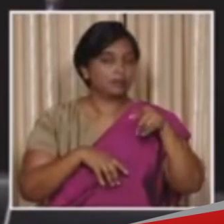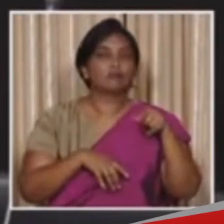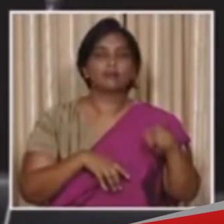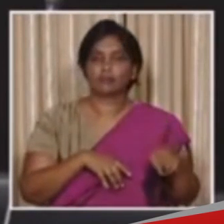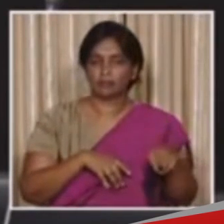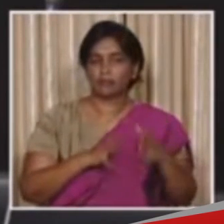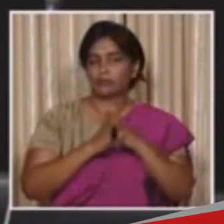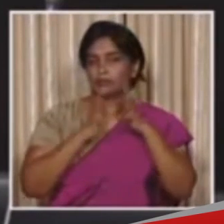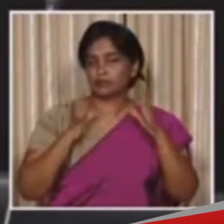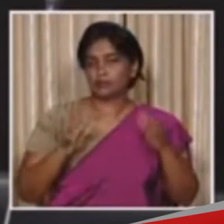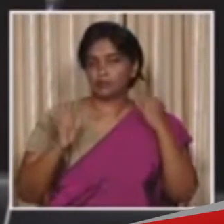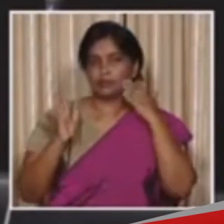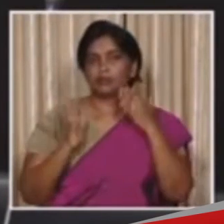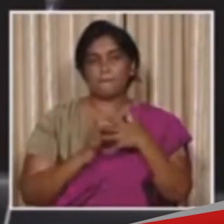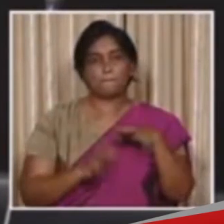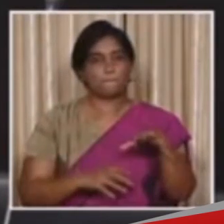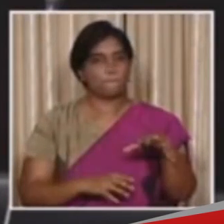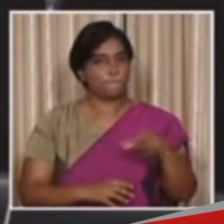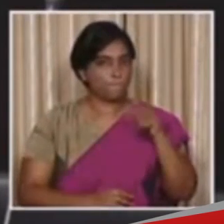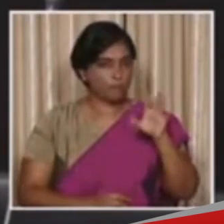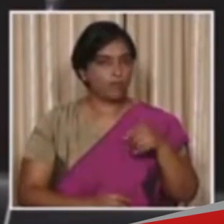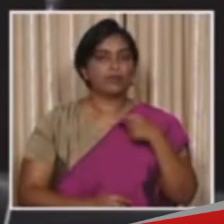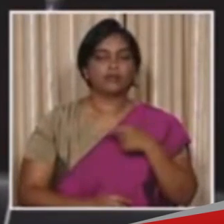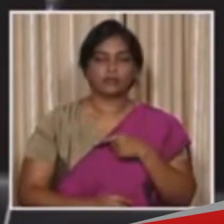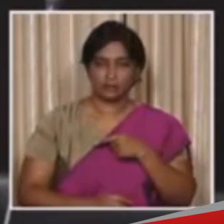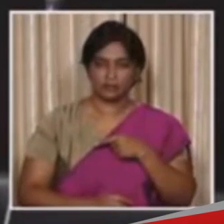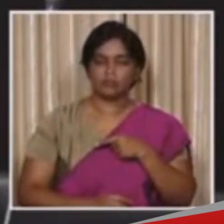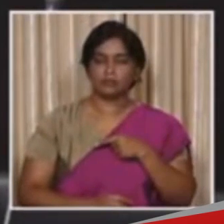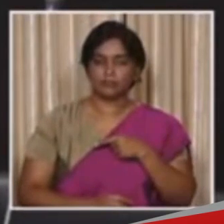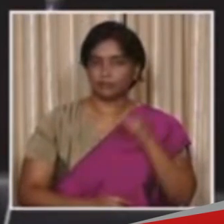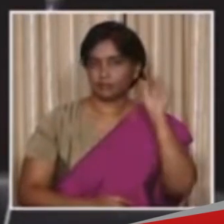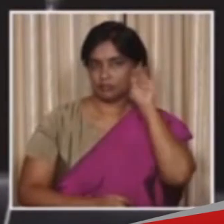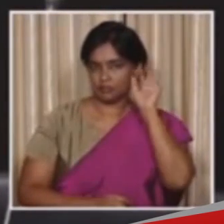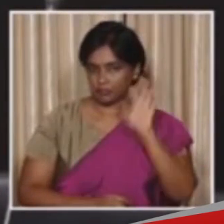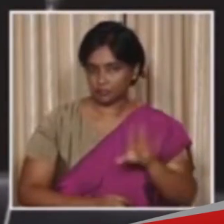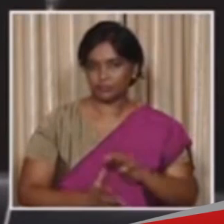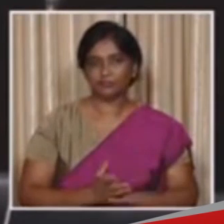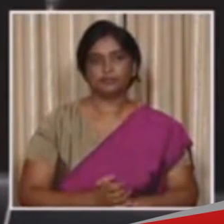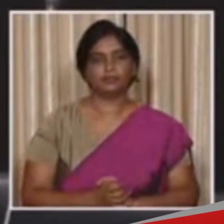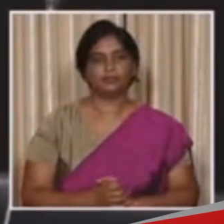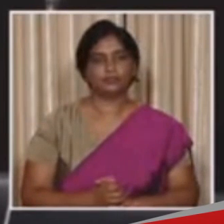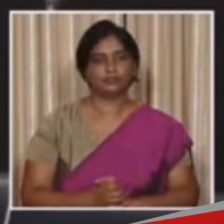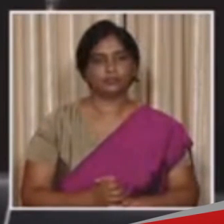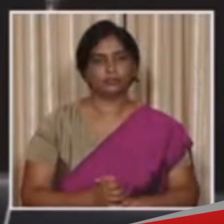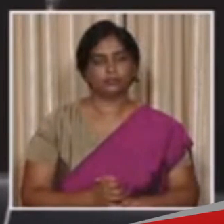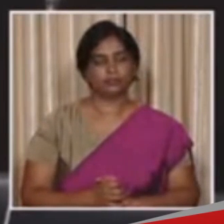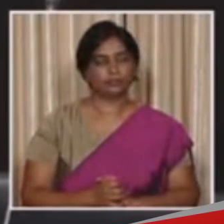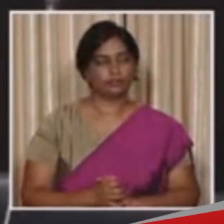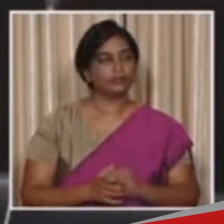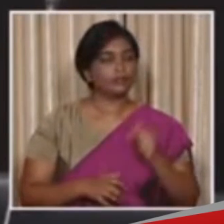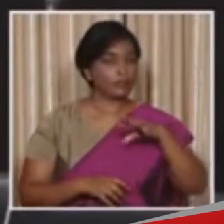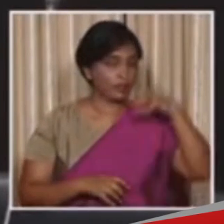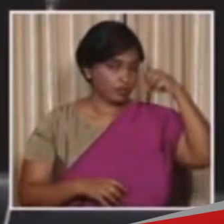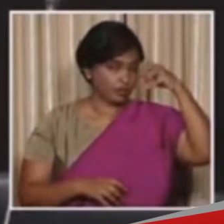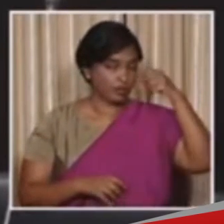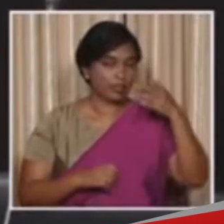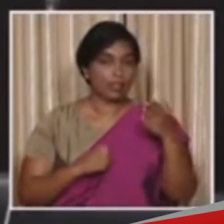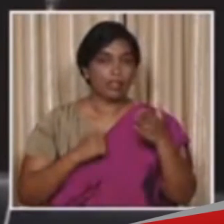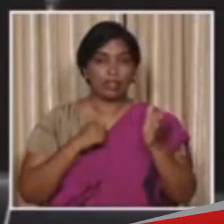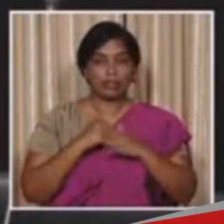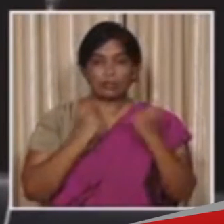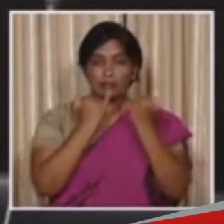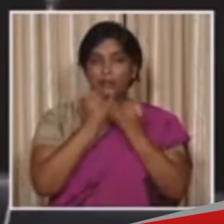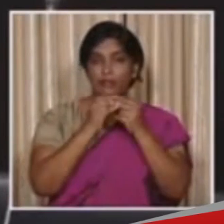සඳහා වැඩි වශයෙන් පාවිච්චි වෙලා තියෙන බව තමයි වාර්තා වෙලා තිබෙන්නේ මේ විදුලි තඹ විදුලි රැහන්